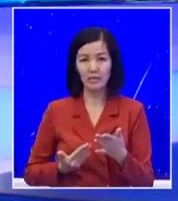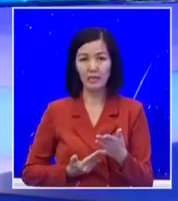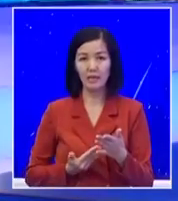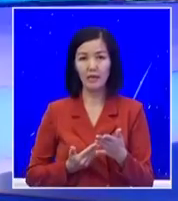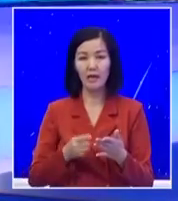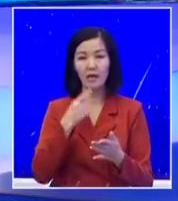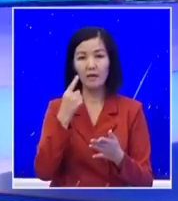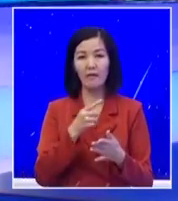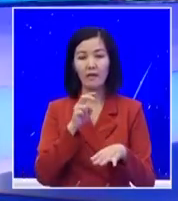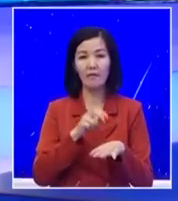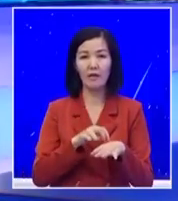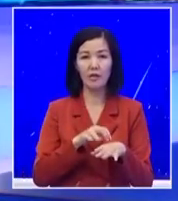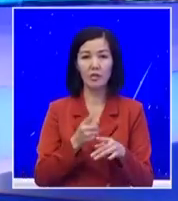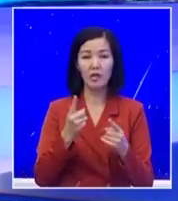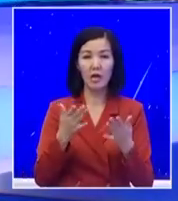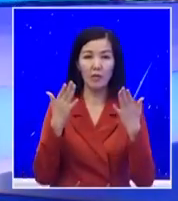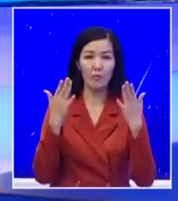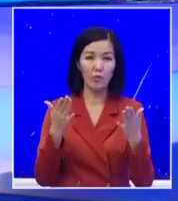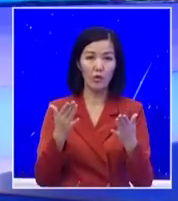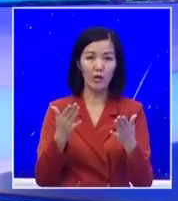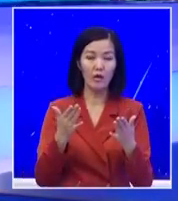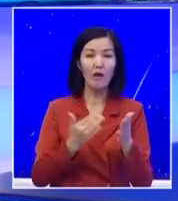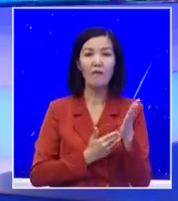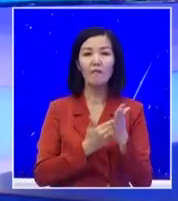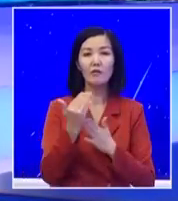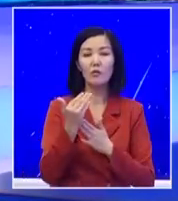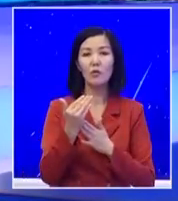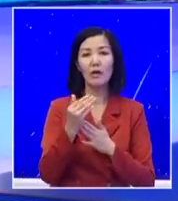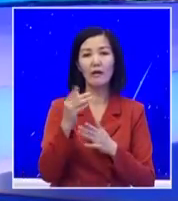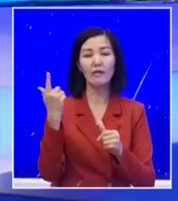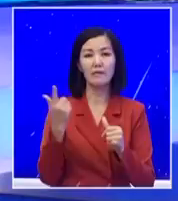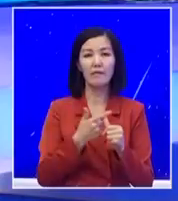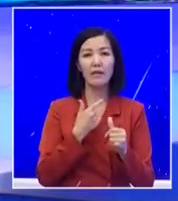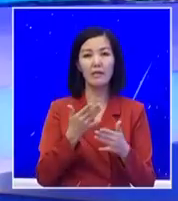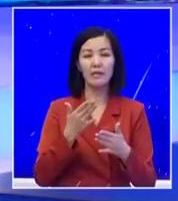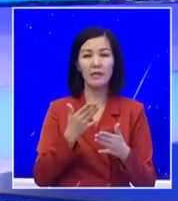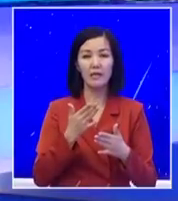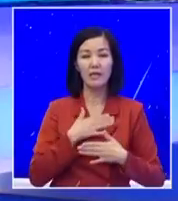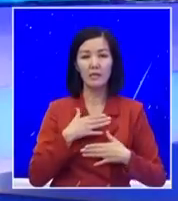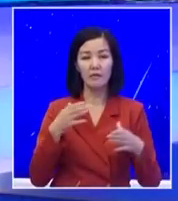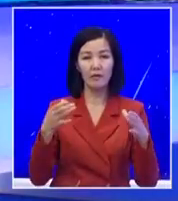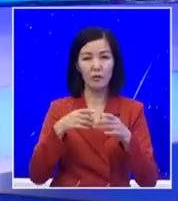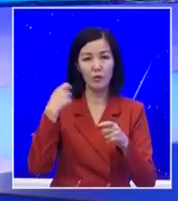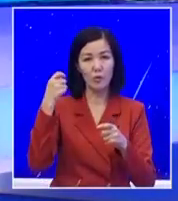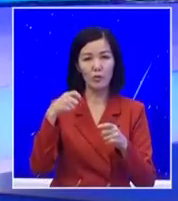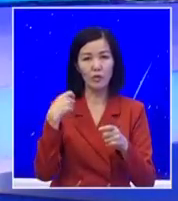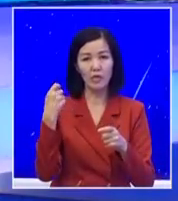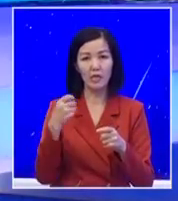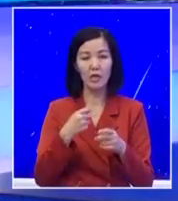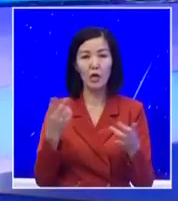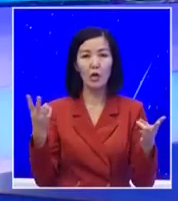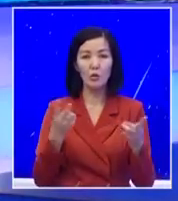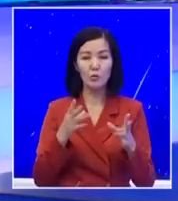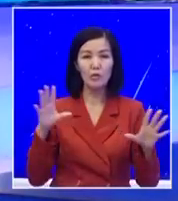о таких говорят «врач от Бога». На столь высокое звание герой нашего сюжета не претендует. Впрочем, быть нужным и спасать